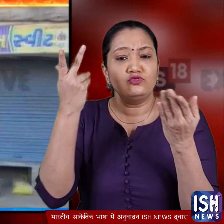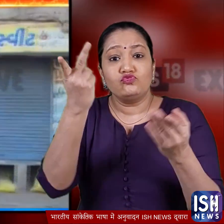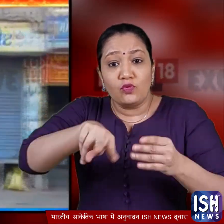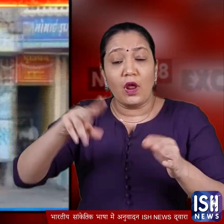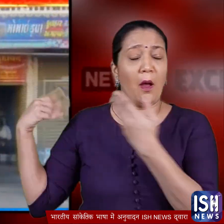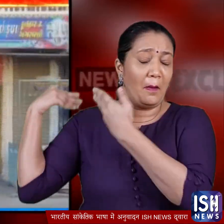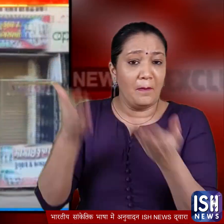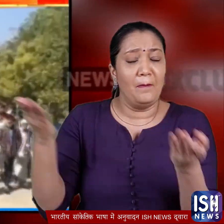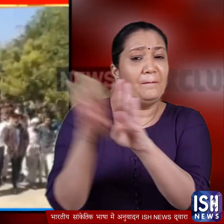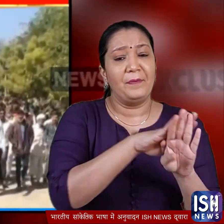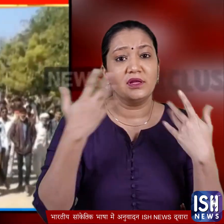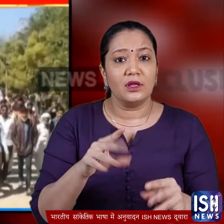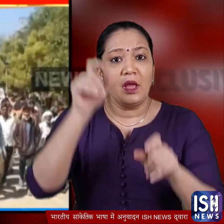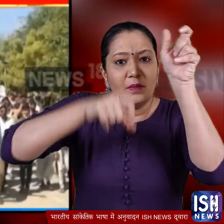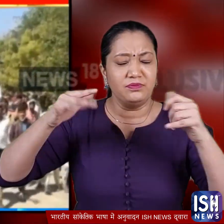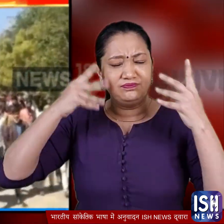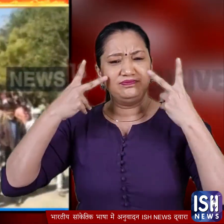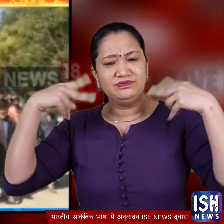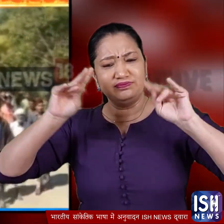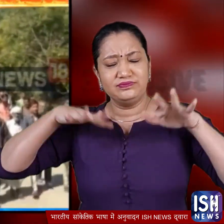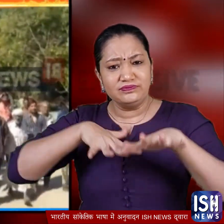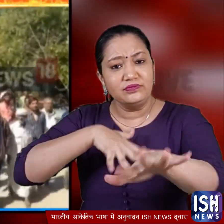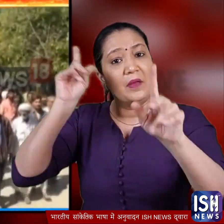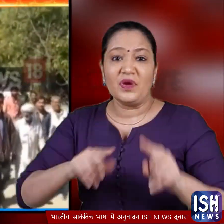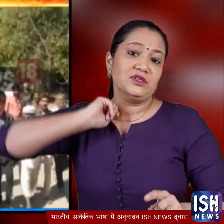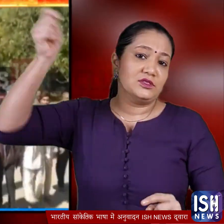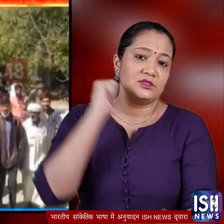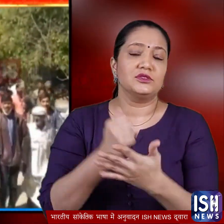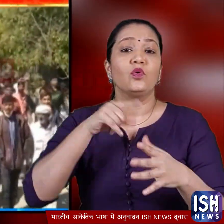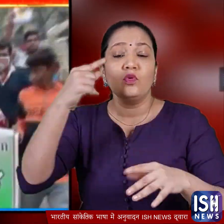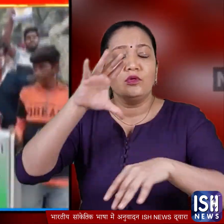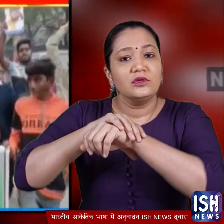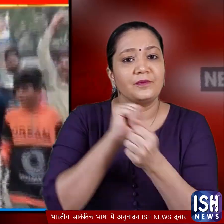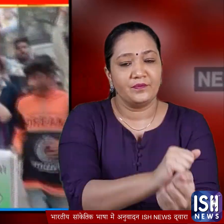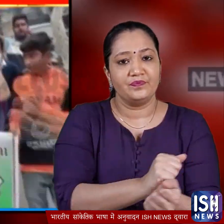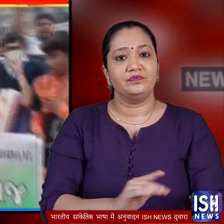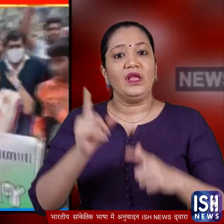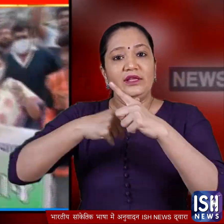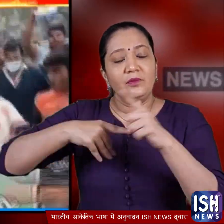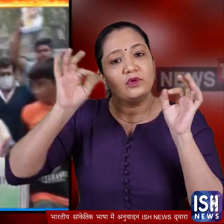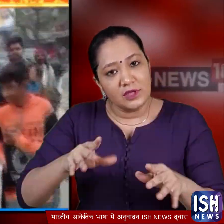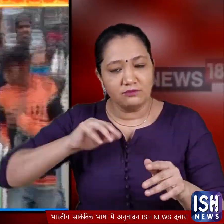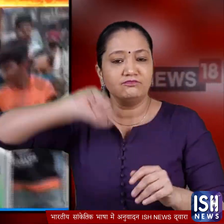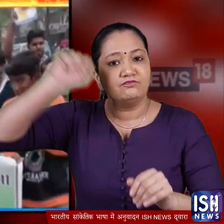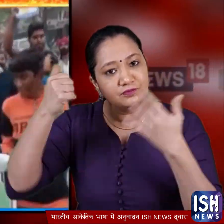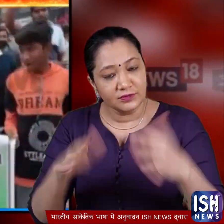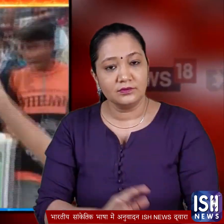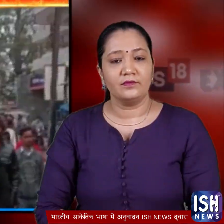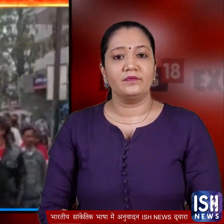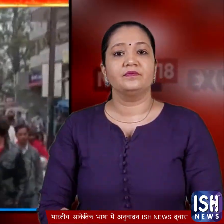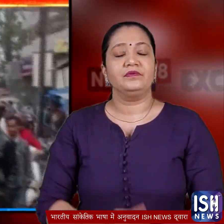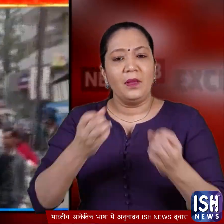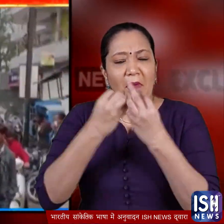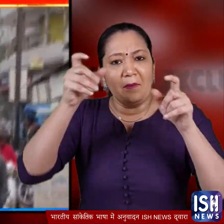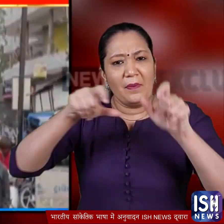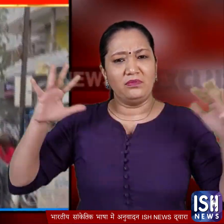बाजार भी 2 दिन से बंद हैं। सड़कों पर उतरी भीड़ ने किशन के हत्यारों को फांसी देने की मांग की। जैतपुर में भी लोगों ने हत्या के विरोध में प्रदर्शन किया।